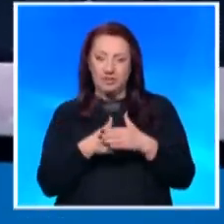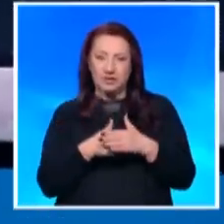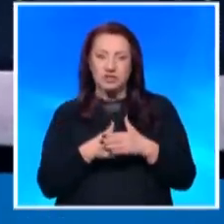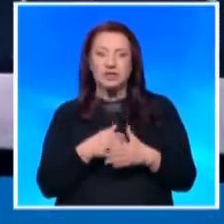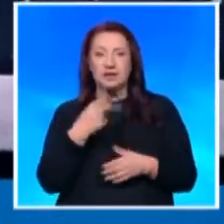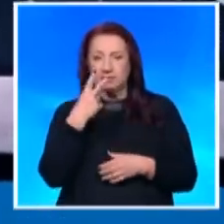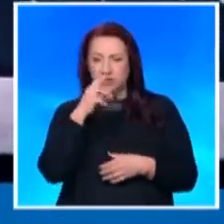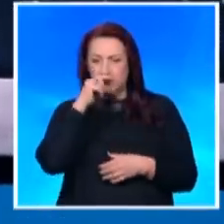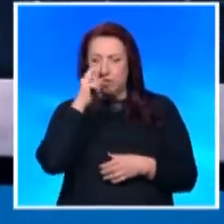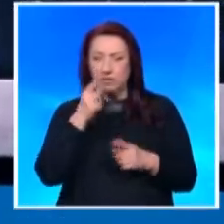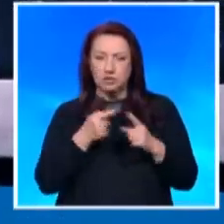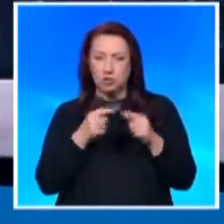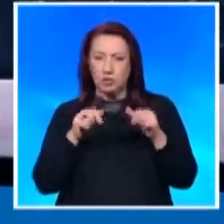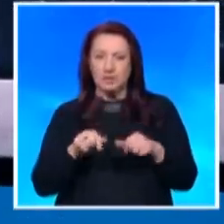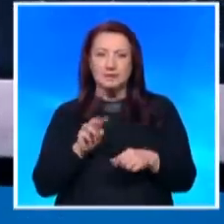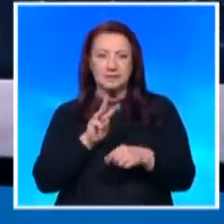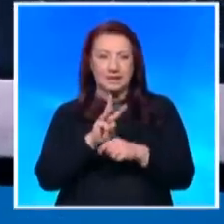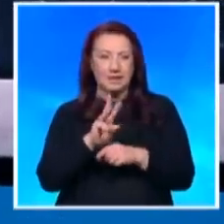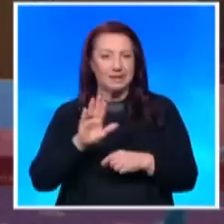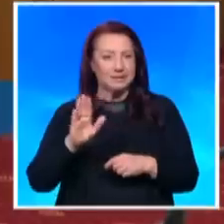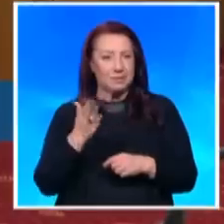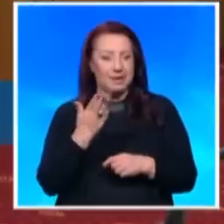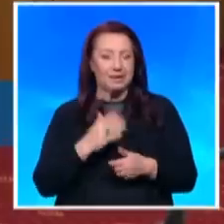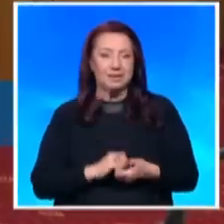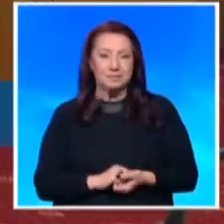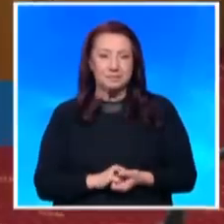Юксел Кадриев. Ето водещото на 13 май.